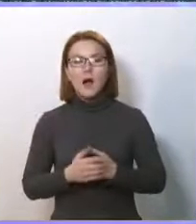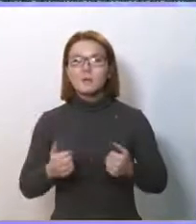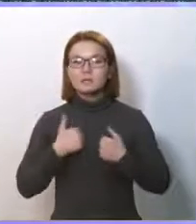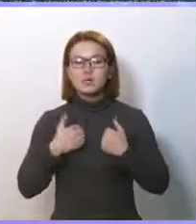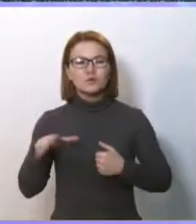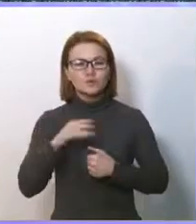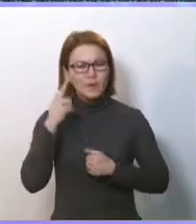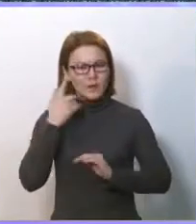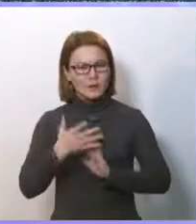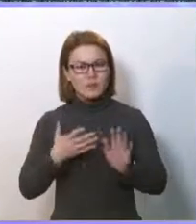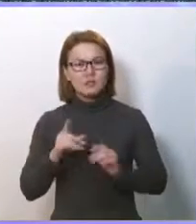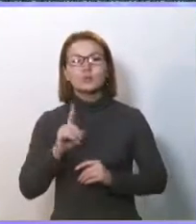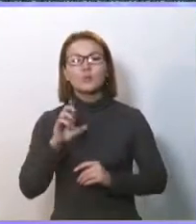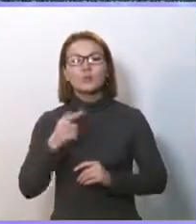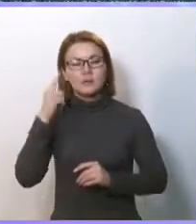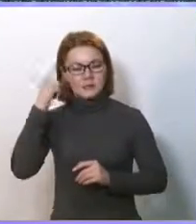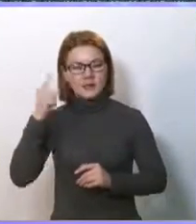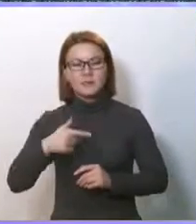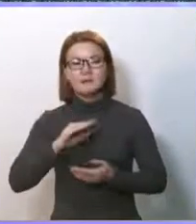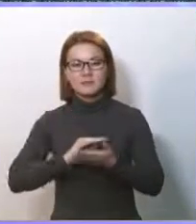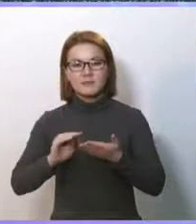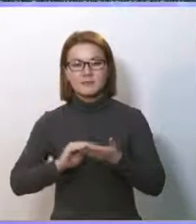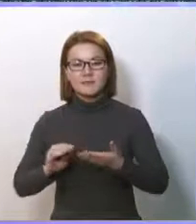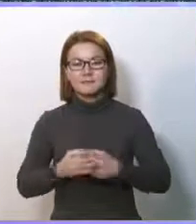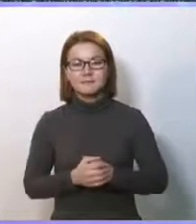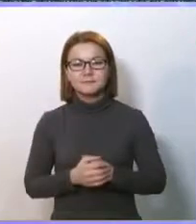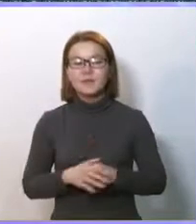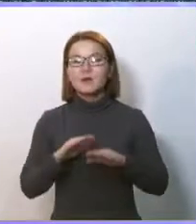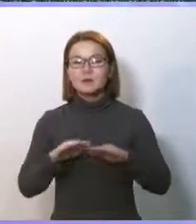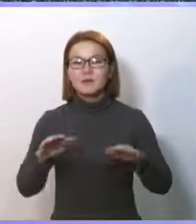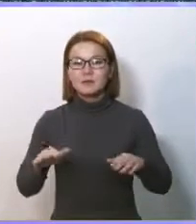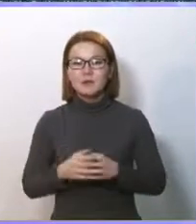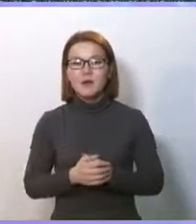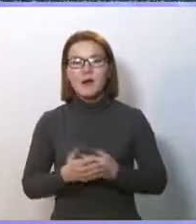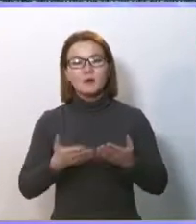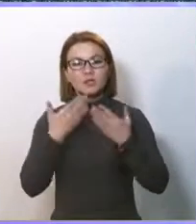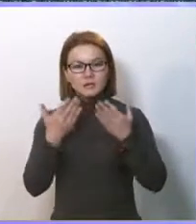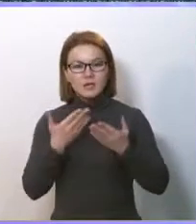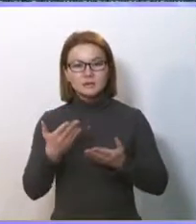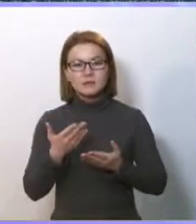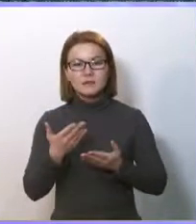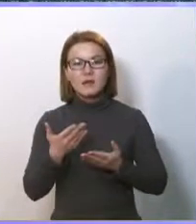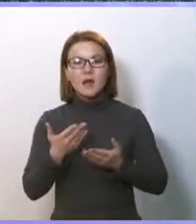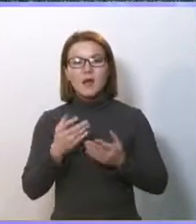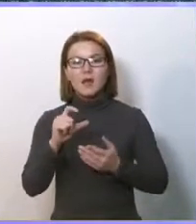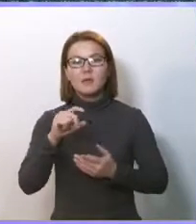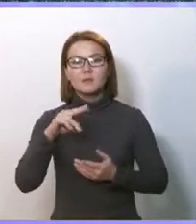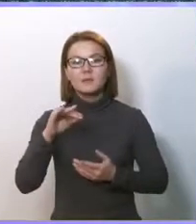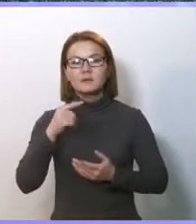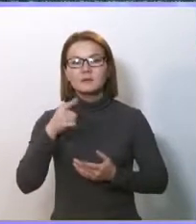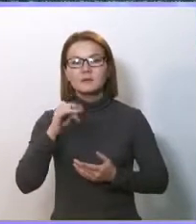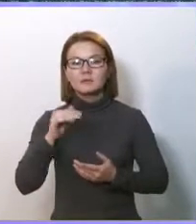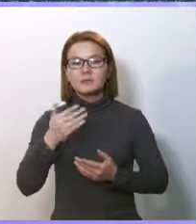все понять, чтобы грамотно писать. Ребята, прочитайте эпиграф к нашему